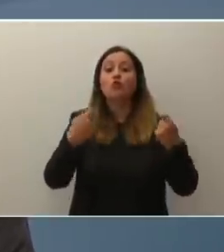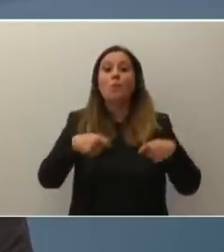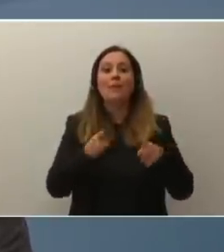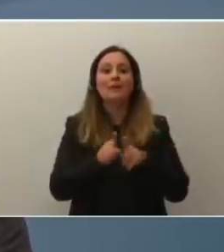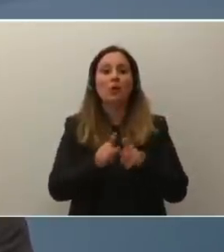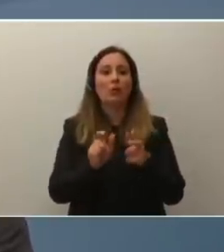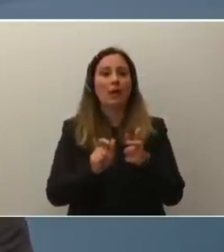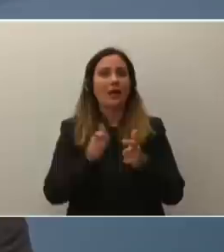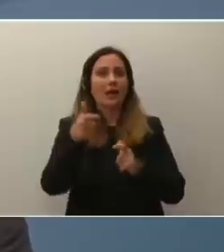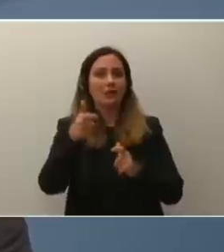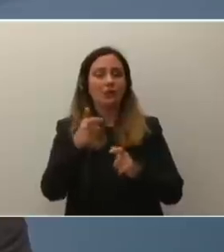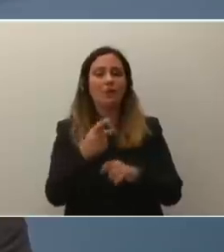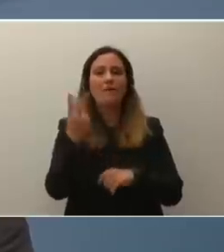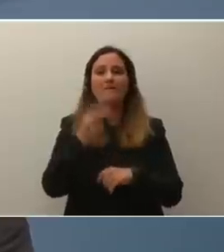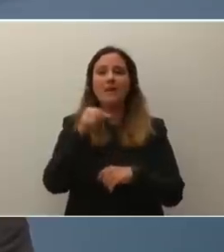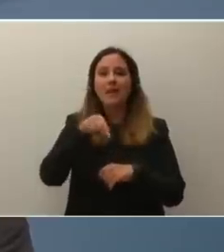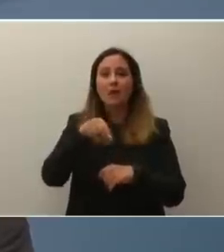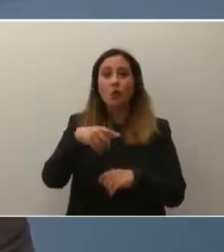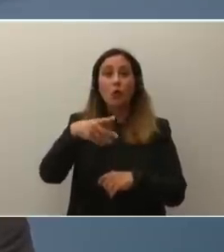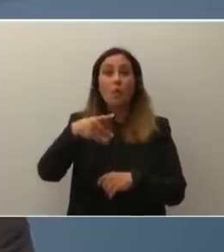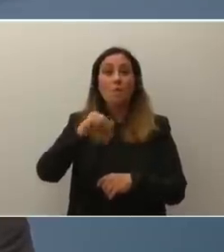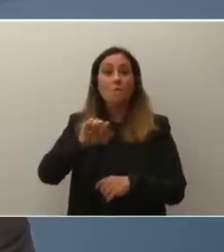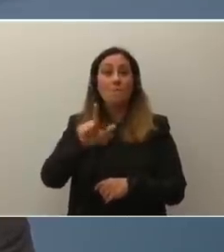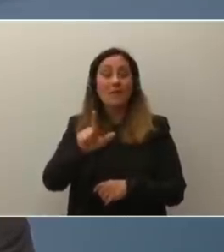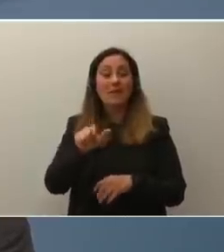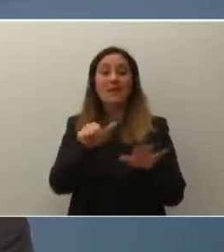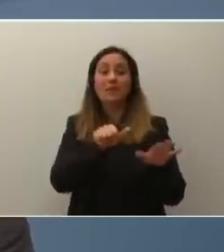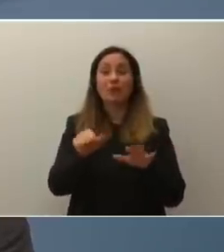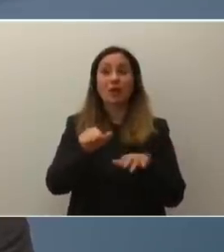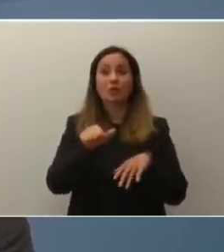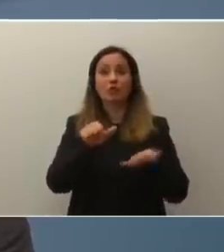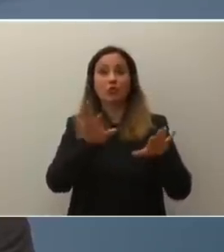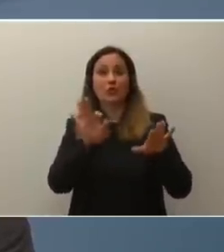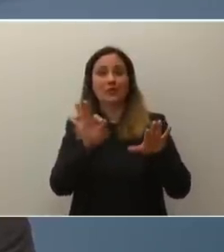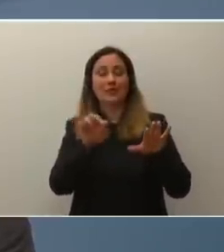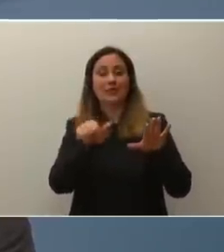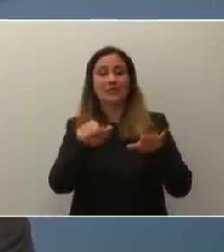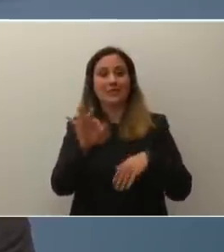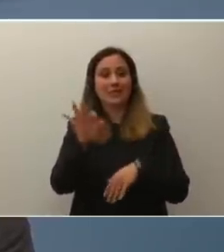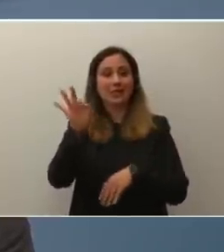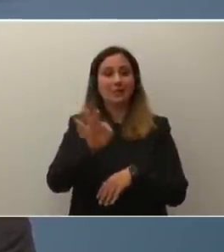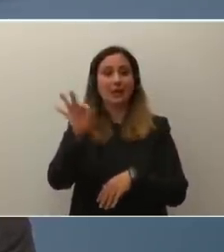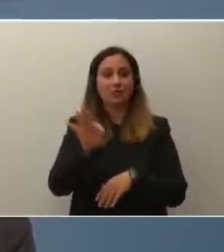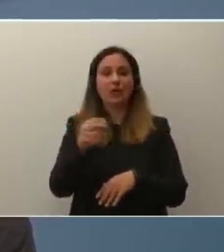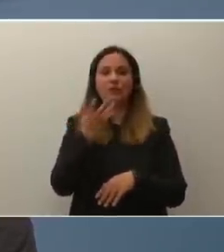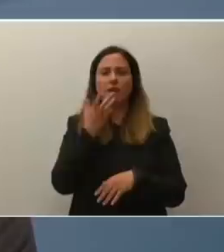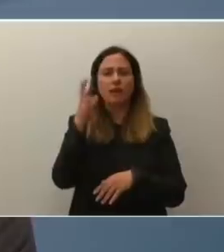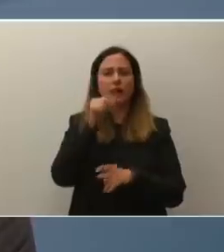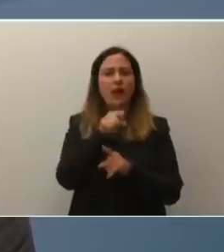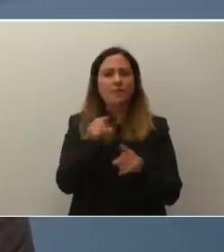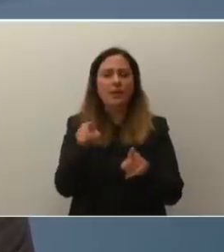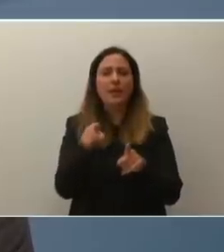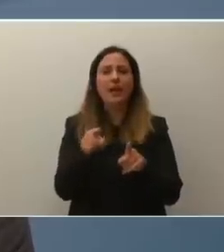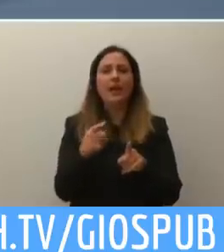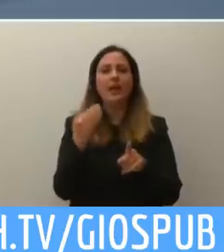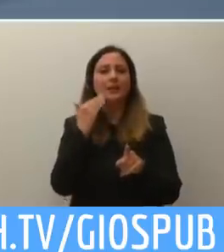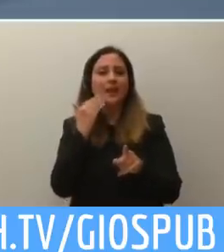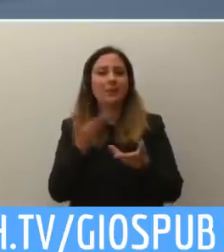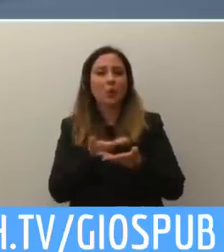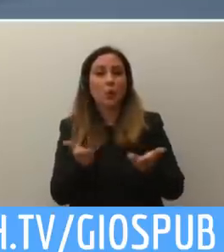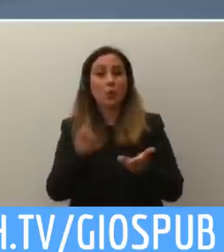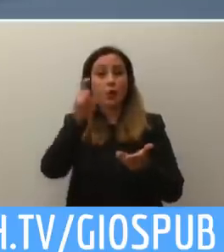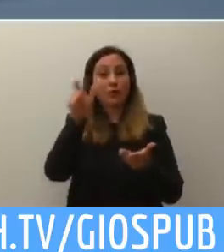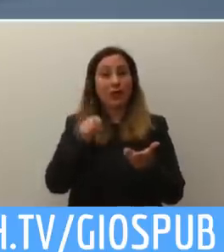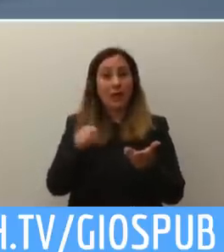il 160% del PIL. Volevo capire se secondo lei c'è un livello di debito raggiunto il quale il debito pubblico dell'italiano non è più